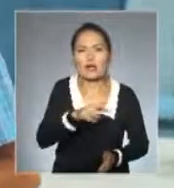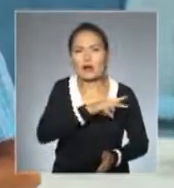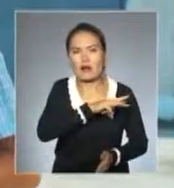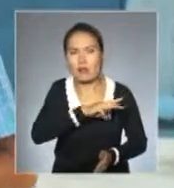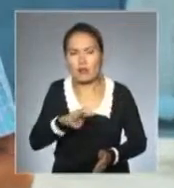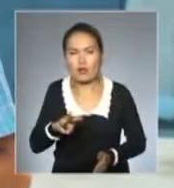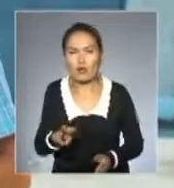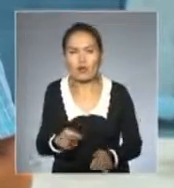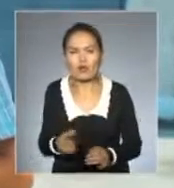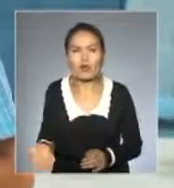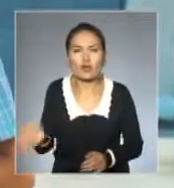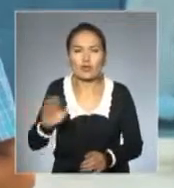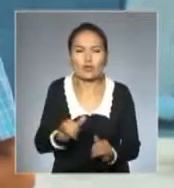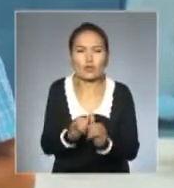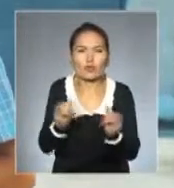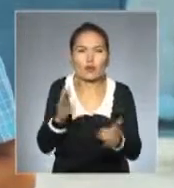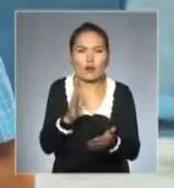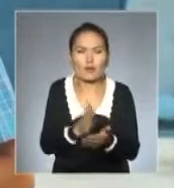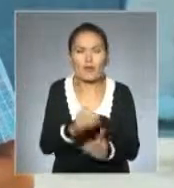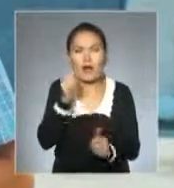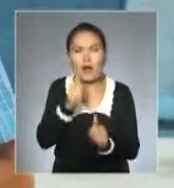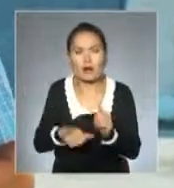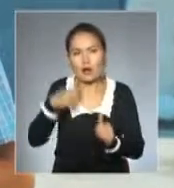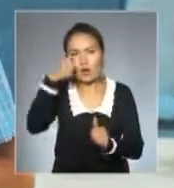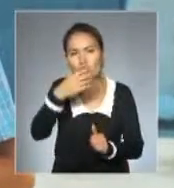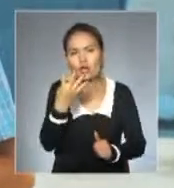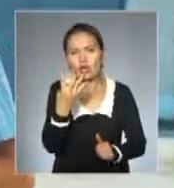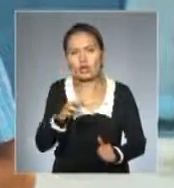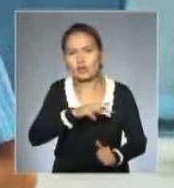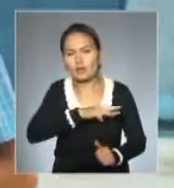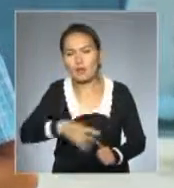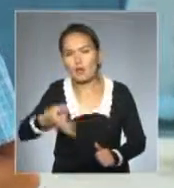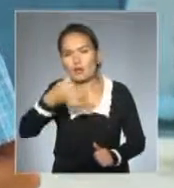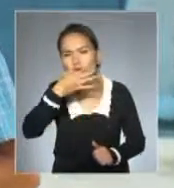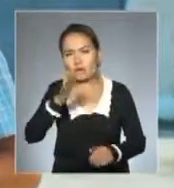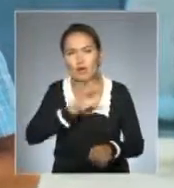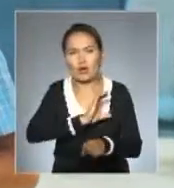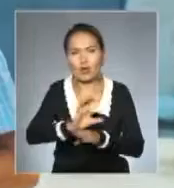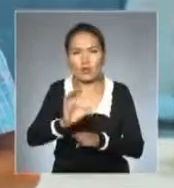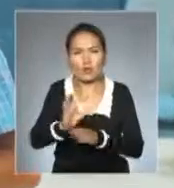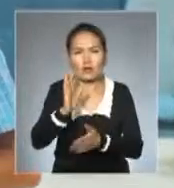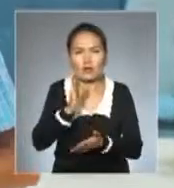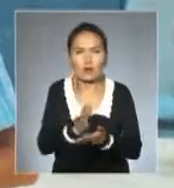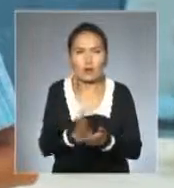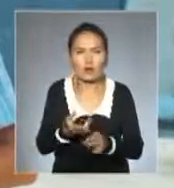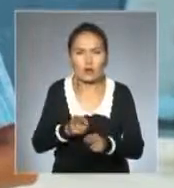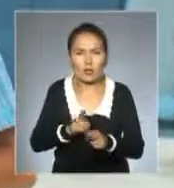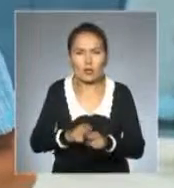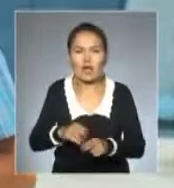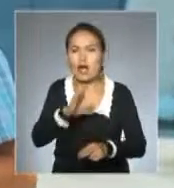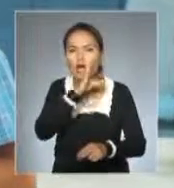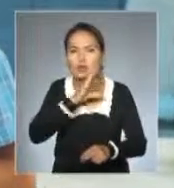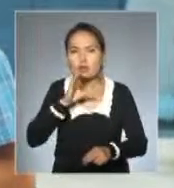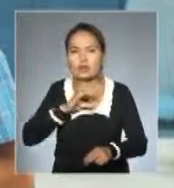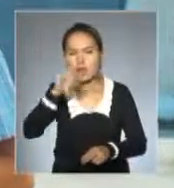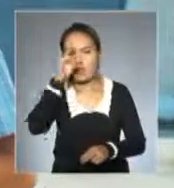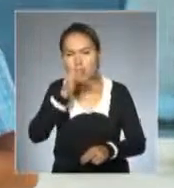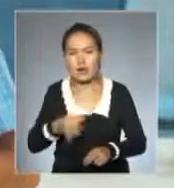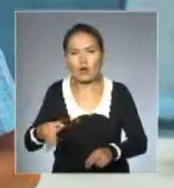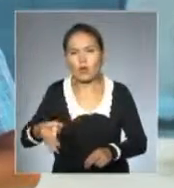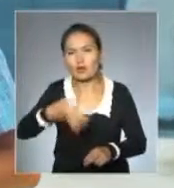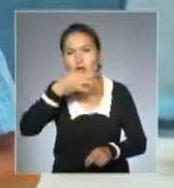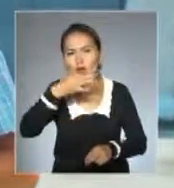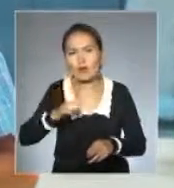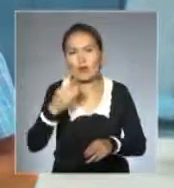асып жығылады. Осының арқасында өңірде жылына 400 миллионға жуық жұмыртқа өндіріледі екен. Бұл теріскей халқын сапалы өніммен